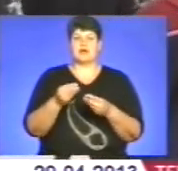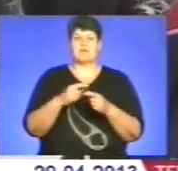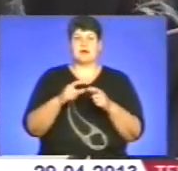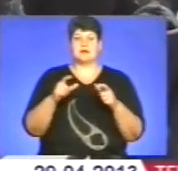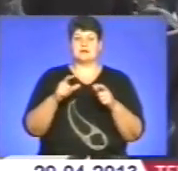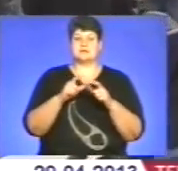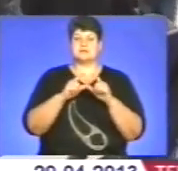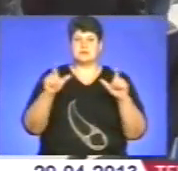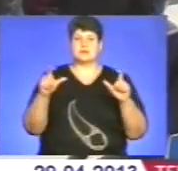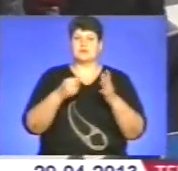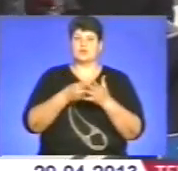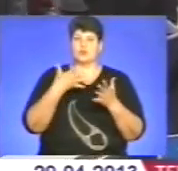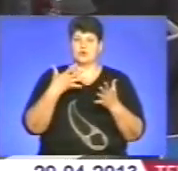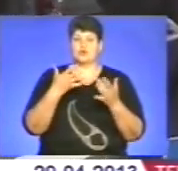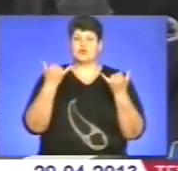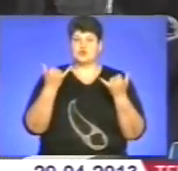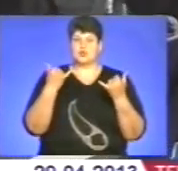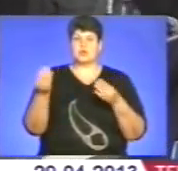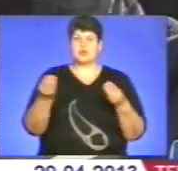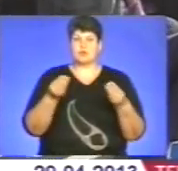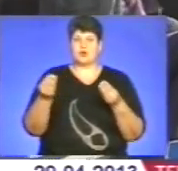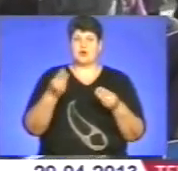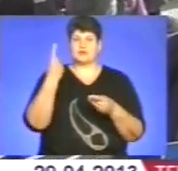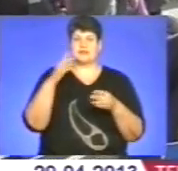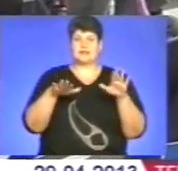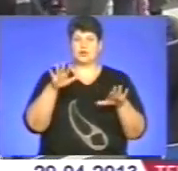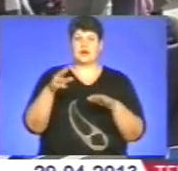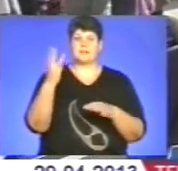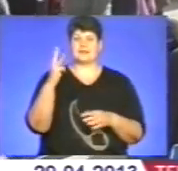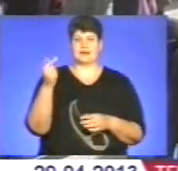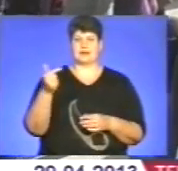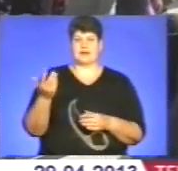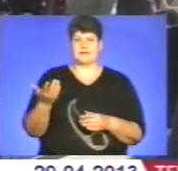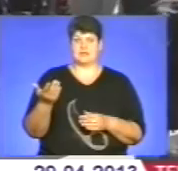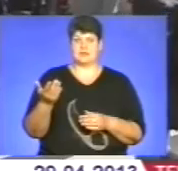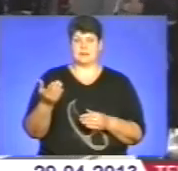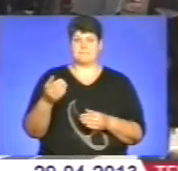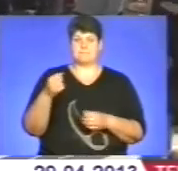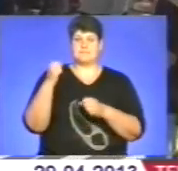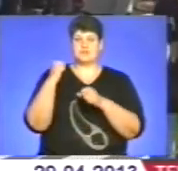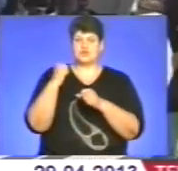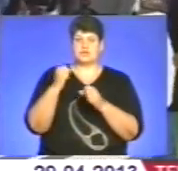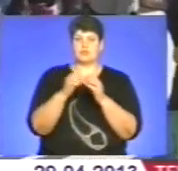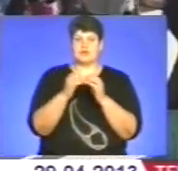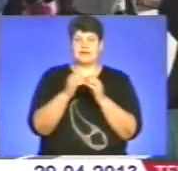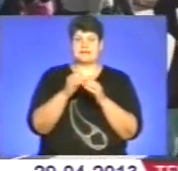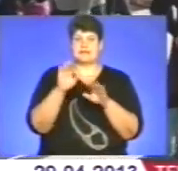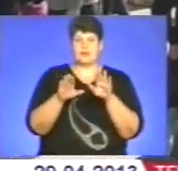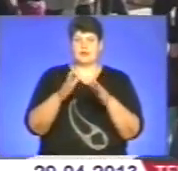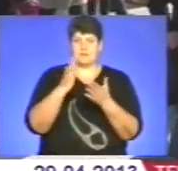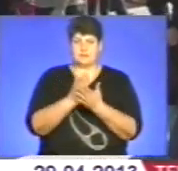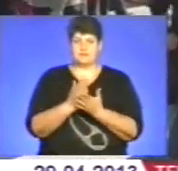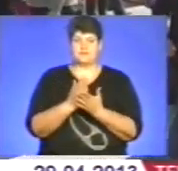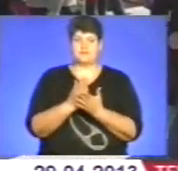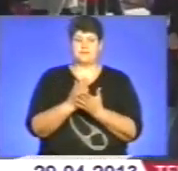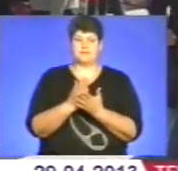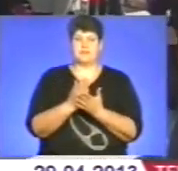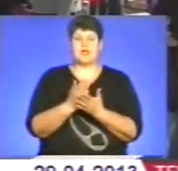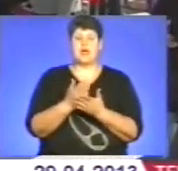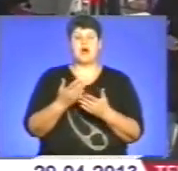ціна сьогодні на муку? Ціна сьогодні на муку за кілограм 3 гривні. Мішочки по 10 кілограм бачу.